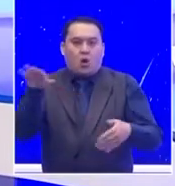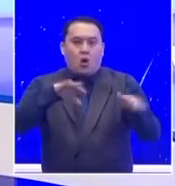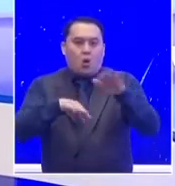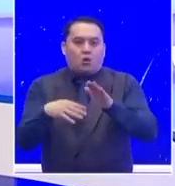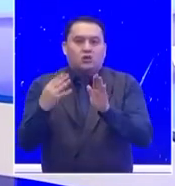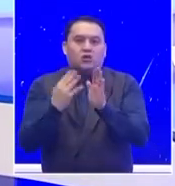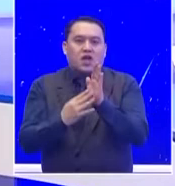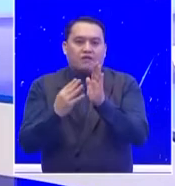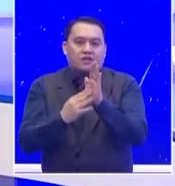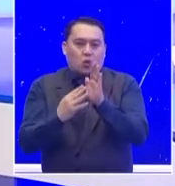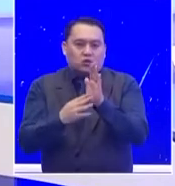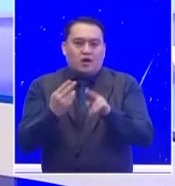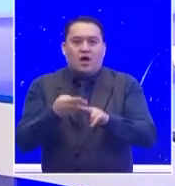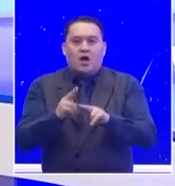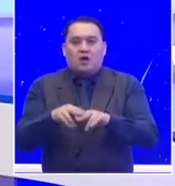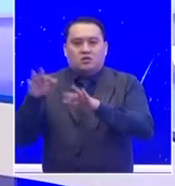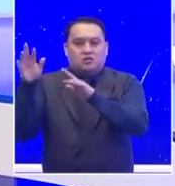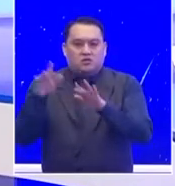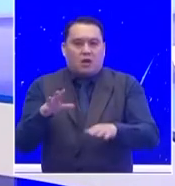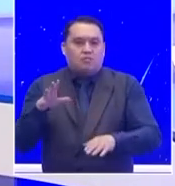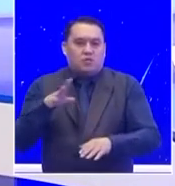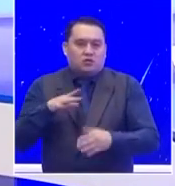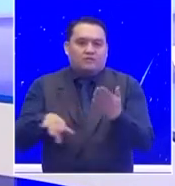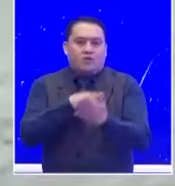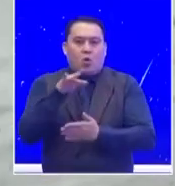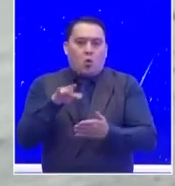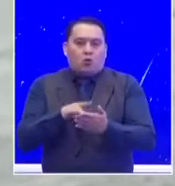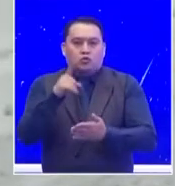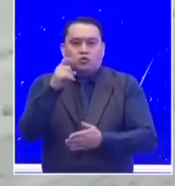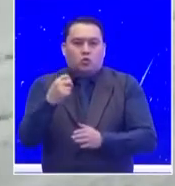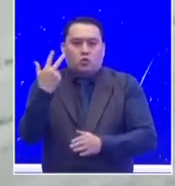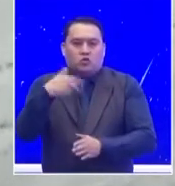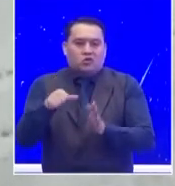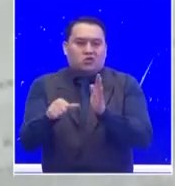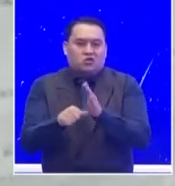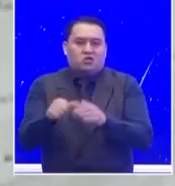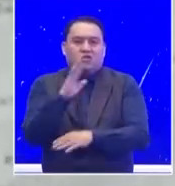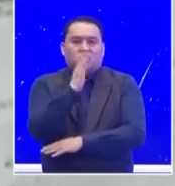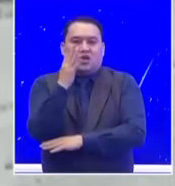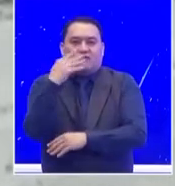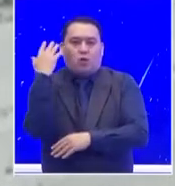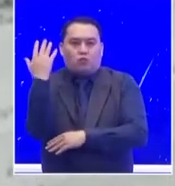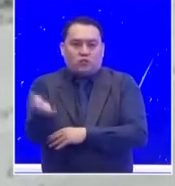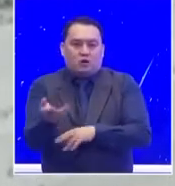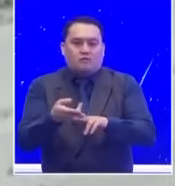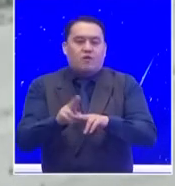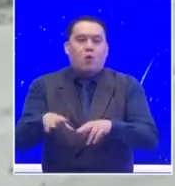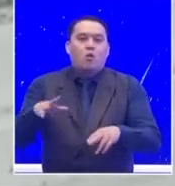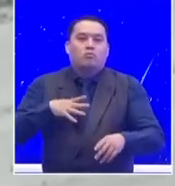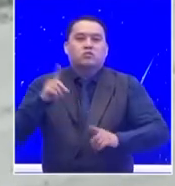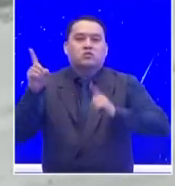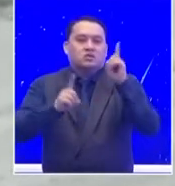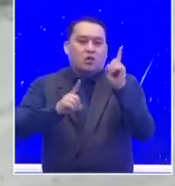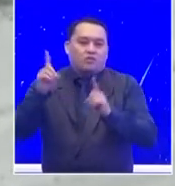местности более 90. Из-за снегопада в мегаполисе упало 136 деревьев и 19 больших веток.